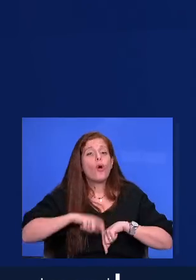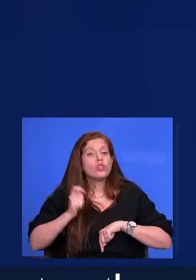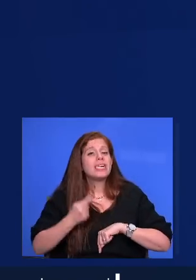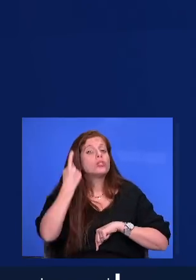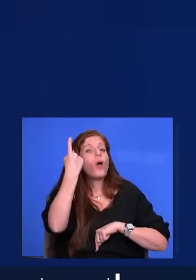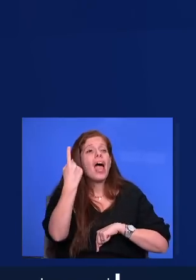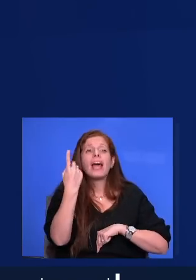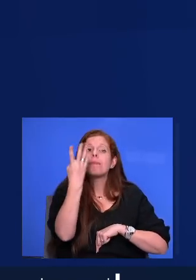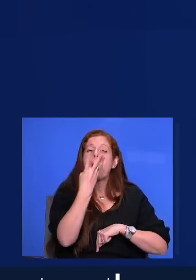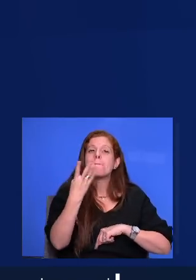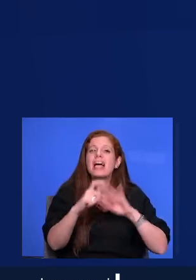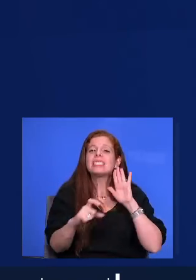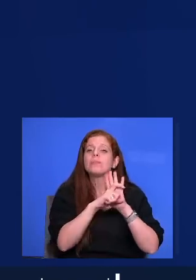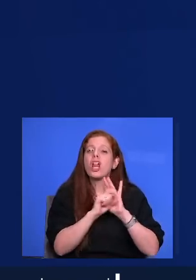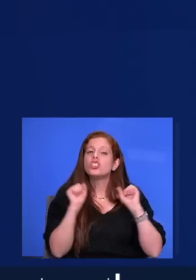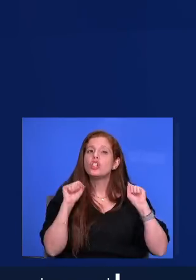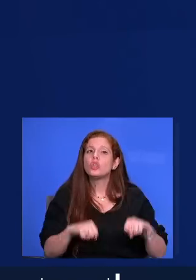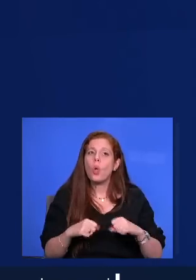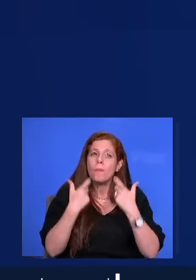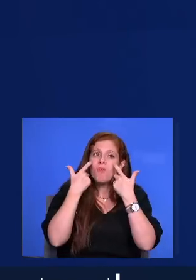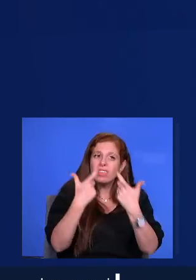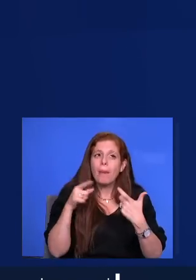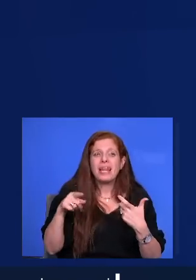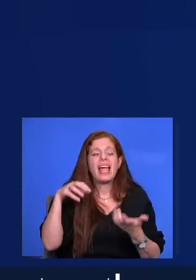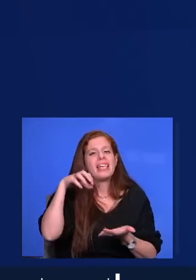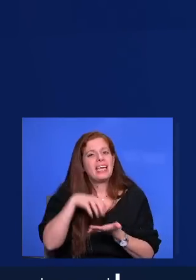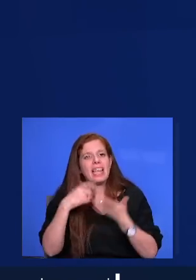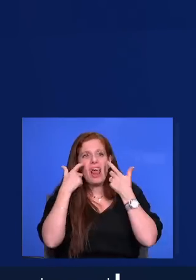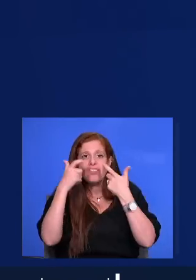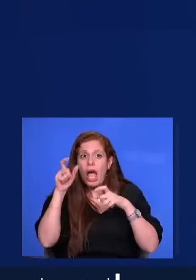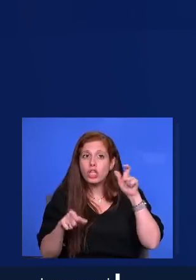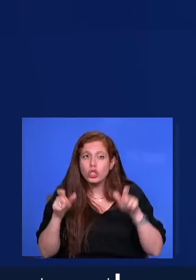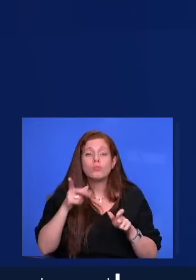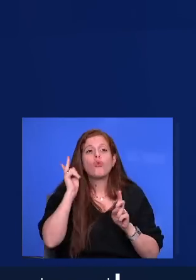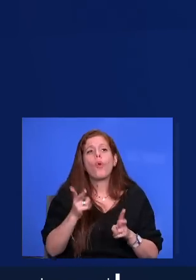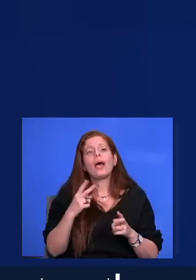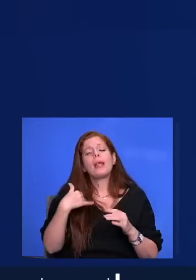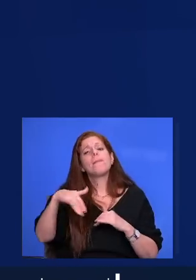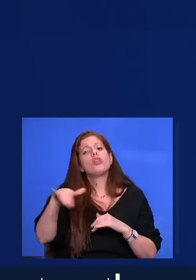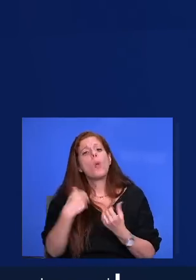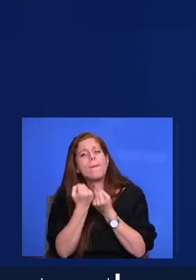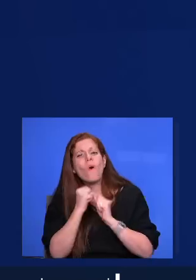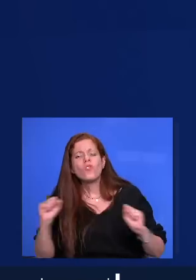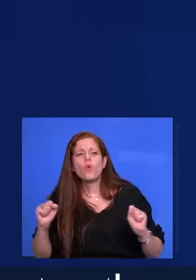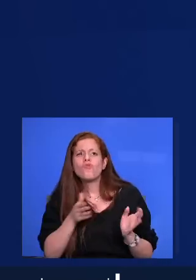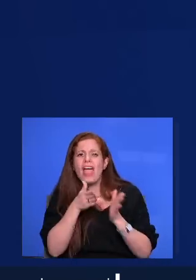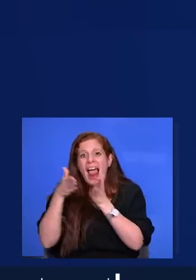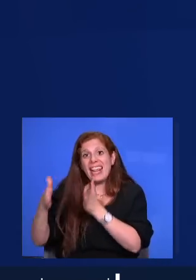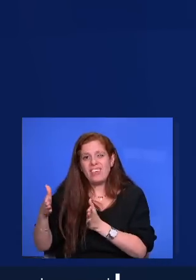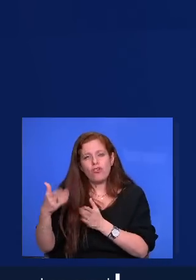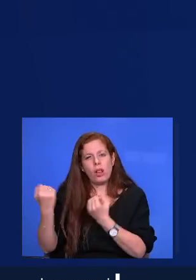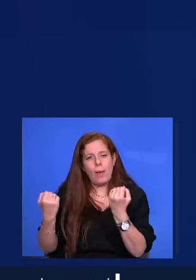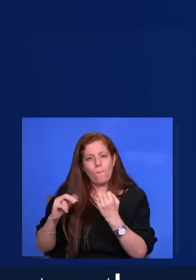מארבעה צמלי שלטון המאובטחים על ידי היחידה להבטחת 90 ורשאים לנוע באופן חופשי על נתיב תנועה לרכב ציבורי על פי הנהלים.